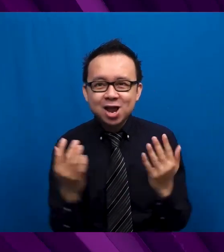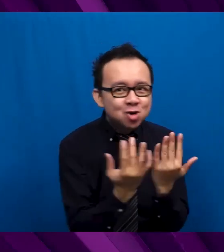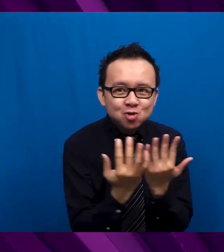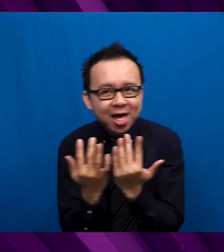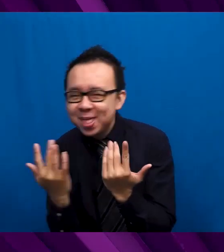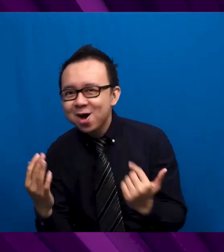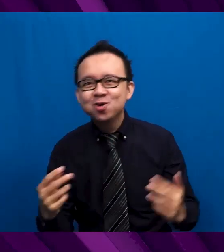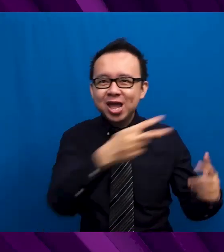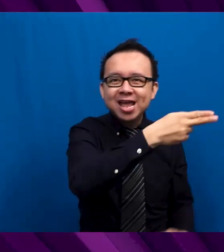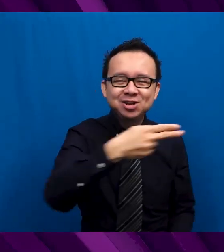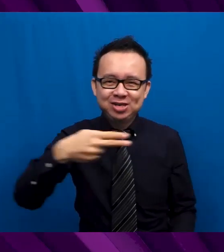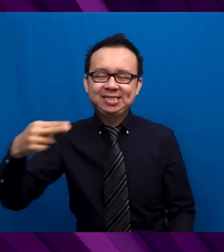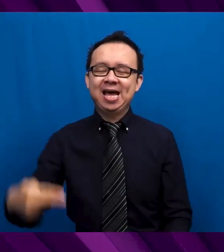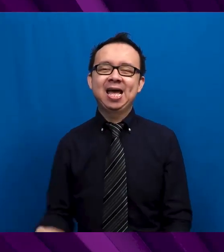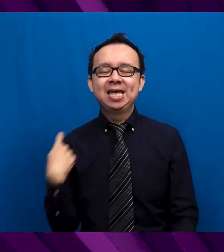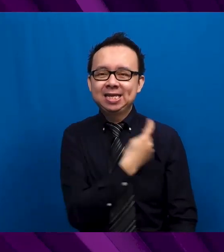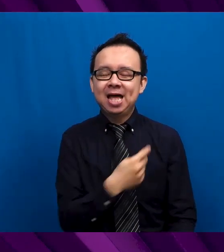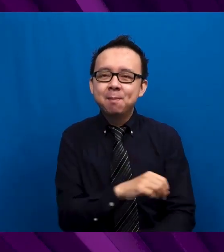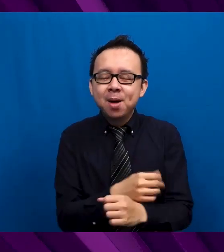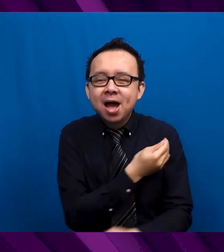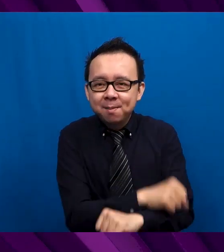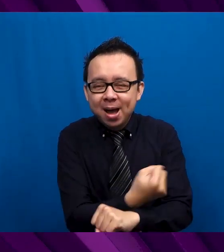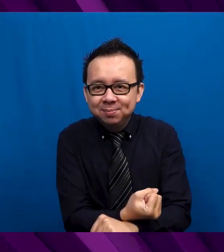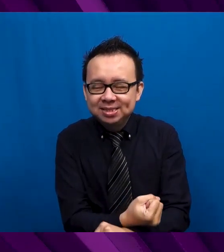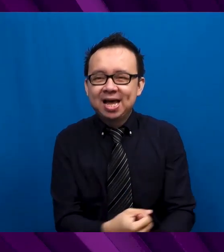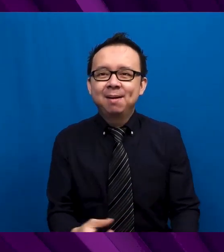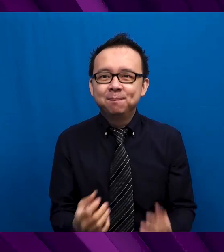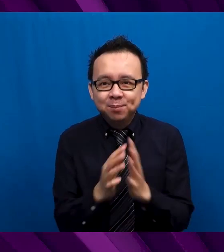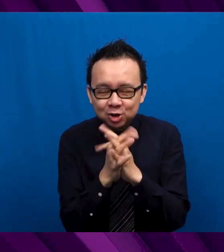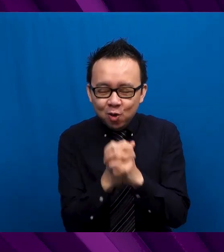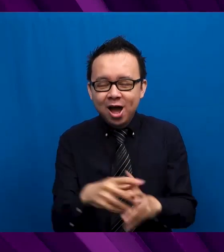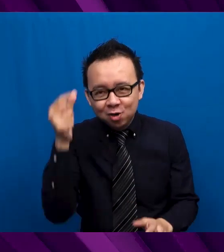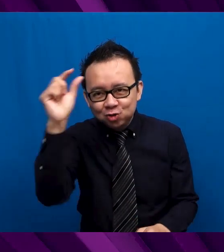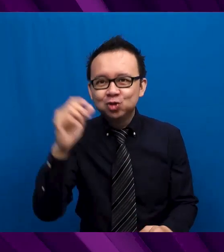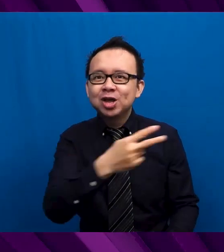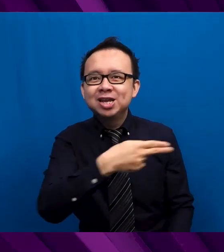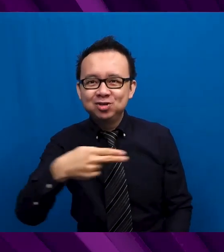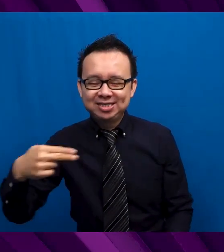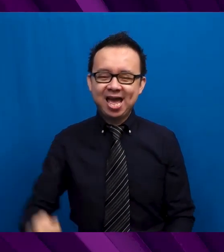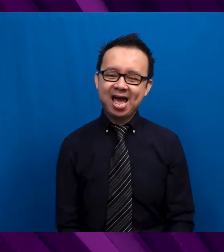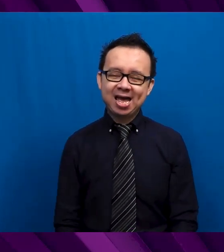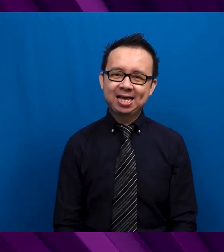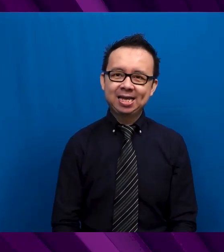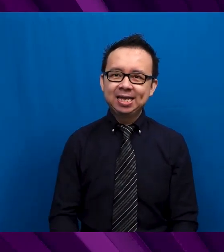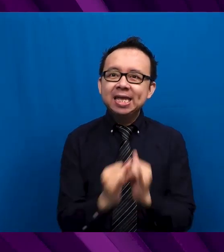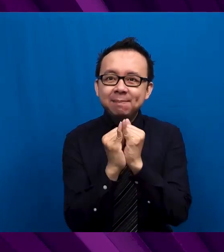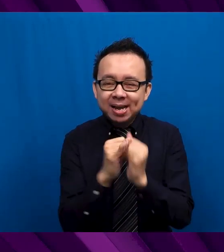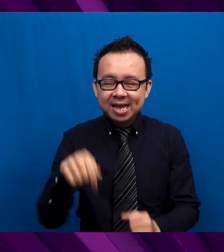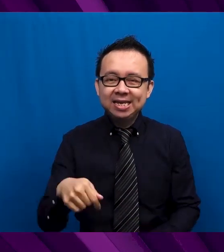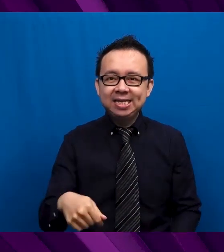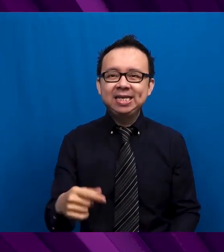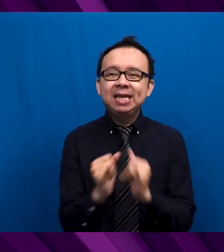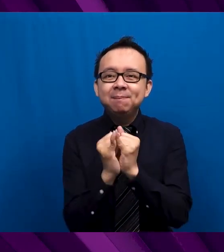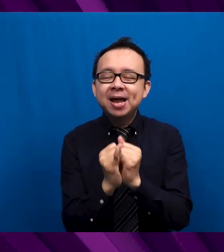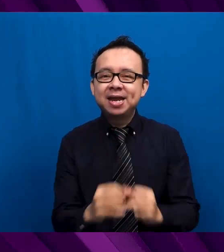tahun bangsa Indonesia. Nanti kita akan berdoa buat bangsa Indonesia. Dan jemaat yang terkasih, ibadah ini masih merupakan ibadah online.